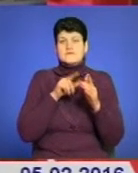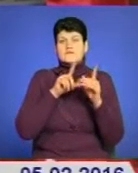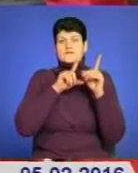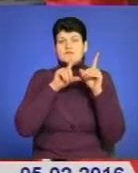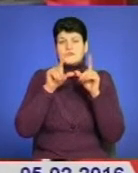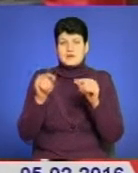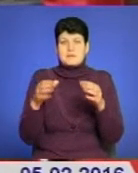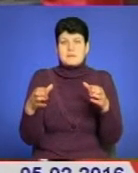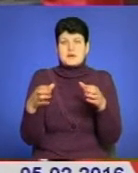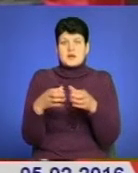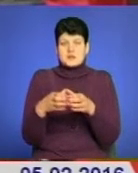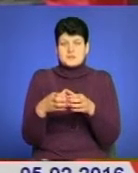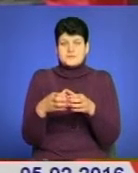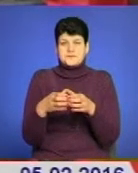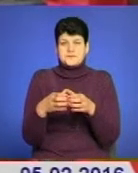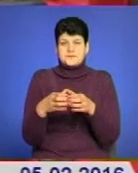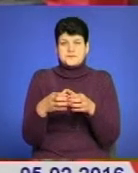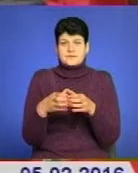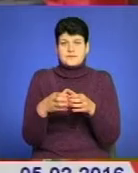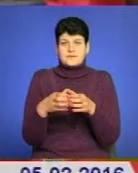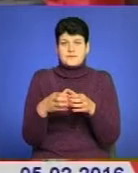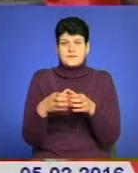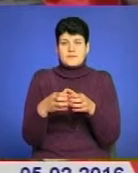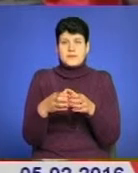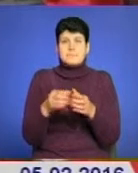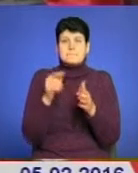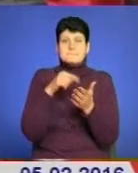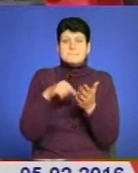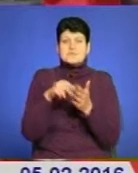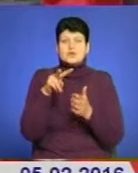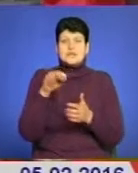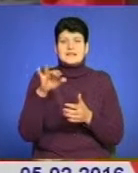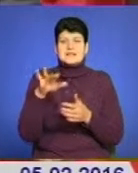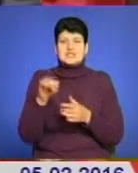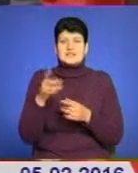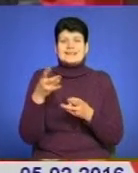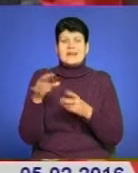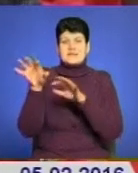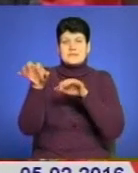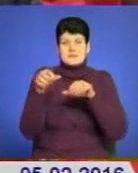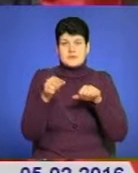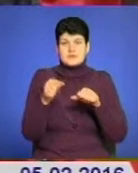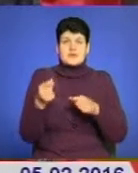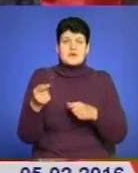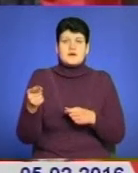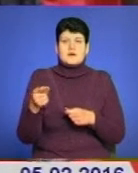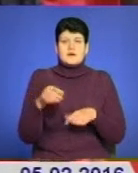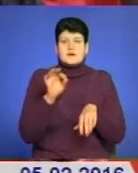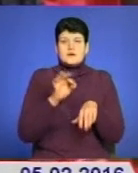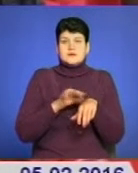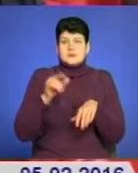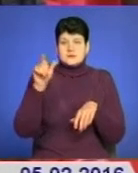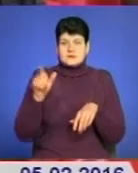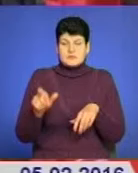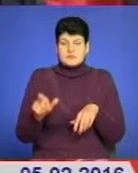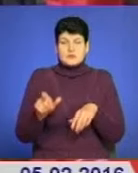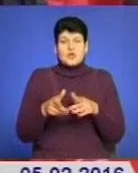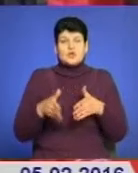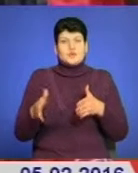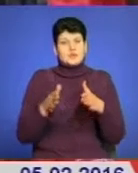бригада на чолі зі мною в місто Лисичанськ для транспортування потерпілого. Дорога